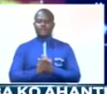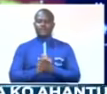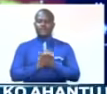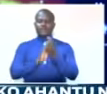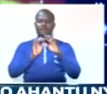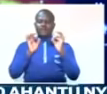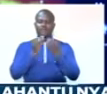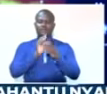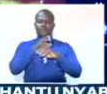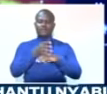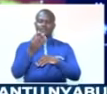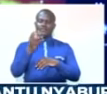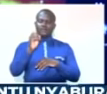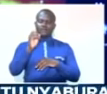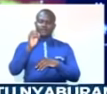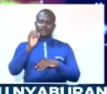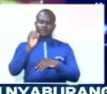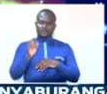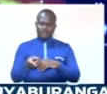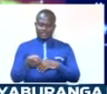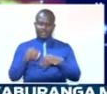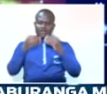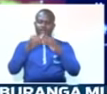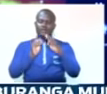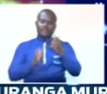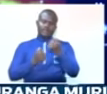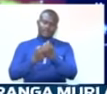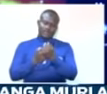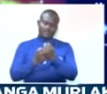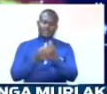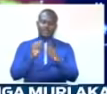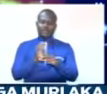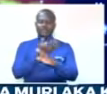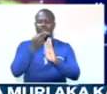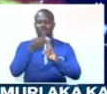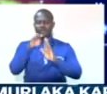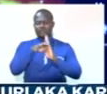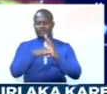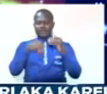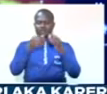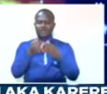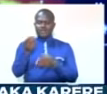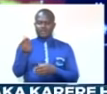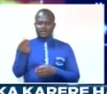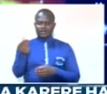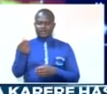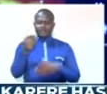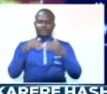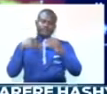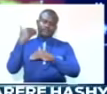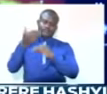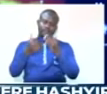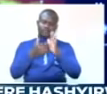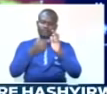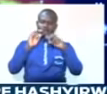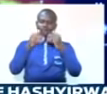Imiryango isaga ibihumbi mirongo ine igizwe n'abaturage bahabwaga inkunga y'ingoboka yakuwe ku rutonde rw'abahabwa aya mafaranga nyuma yo